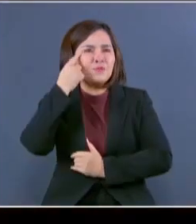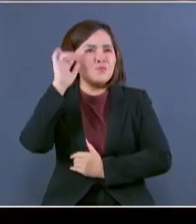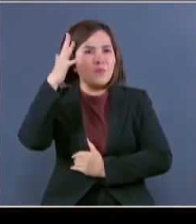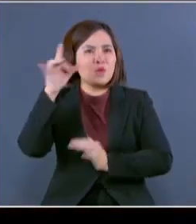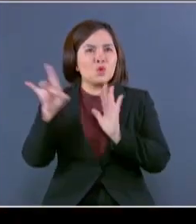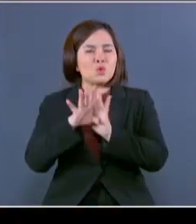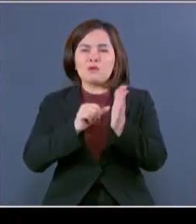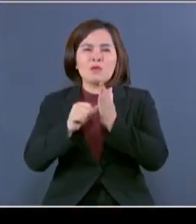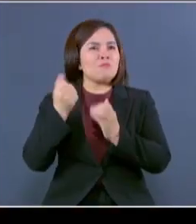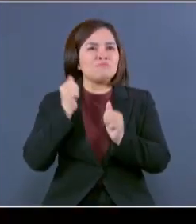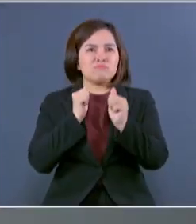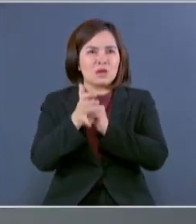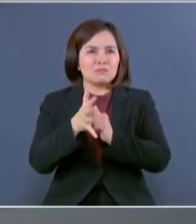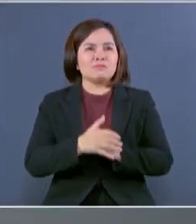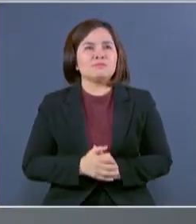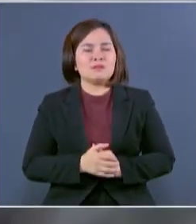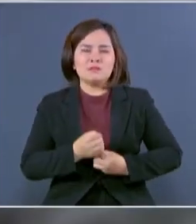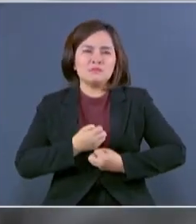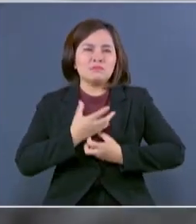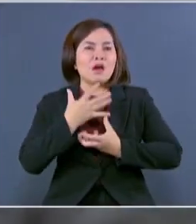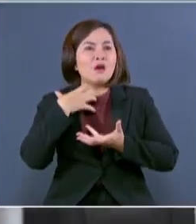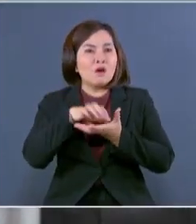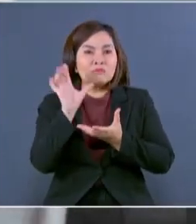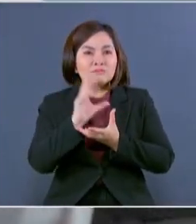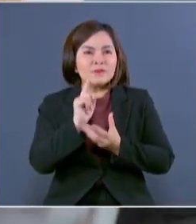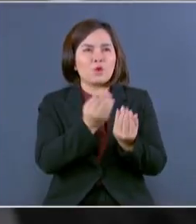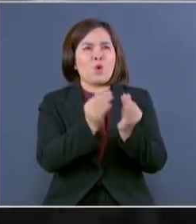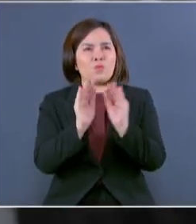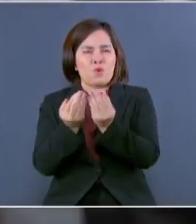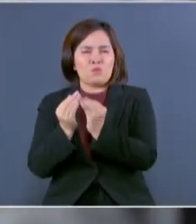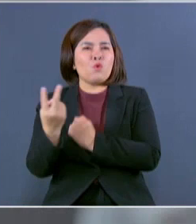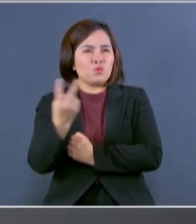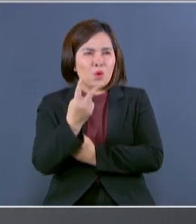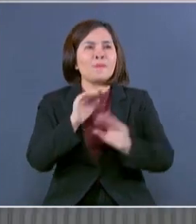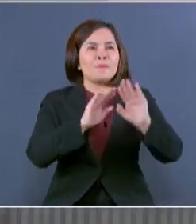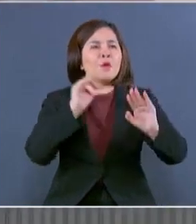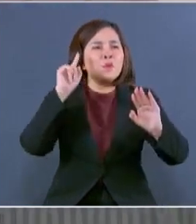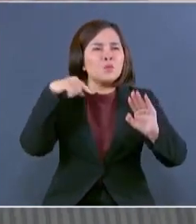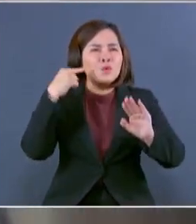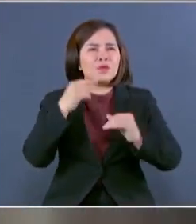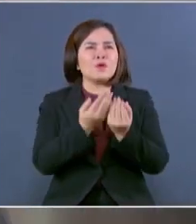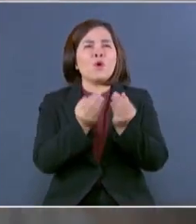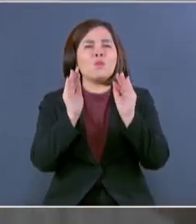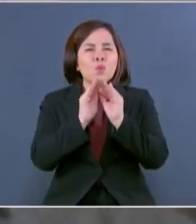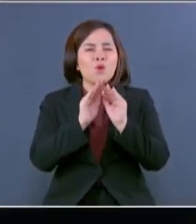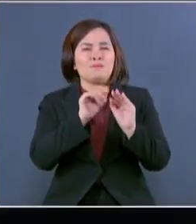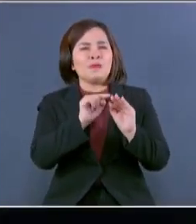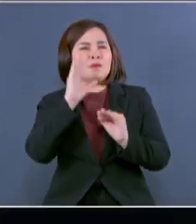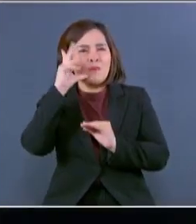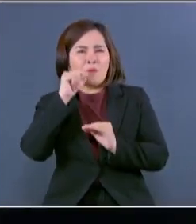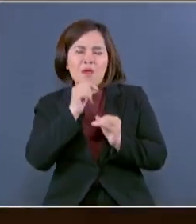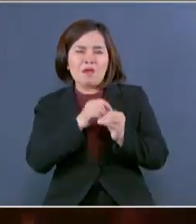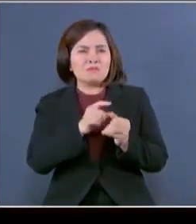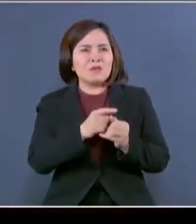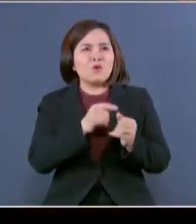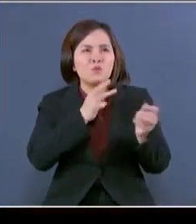างสายเกินแก้ค่ะกับการถ่ายทอดเรื่องราวของ2ครอบครัวที่ถูกเปรียบเทียบอย่างเด็กสาวใจแตกจากครอบครัวที่เรียกได้ว่าพ่อแม่รัง